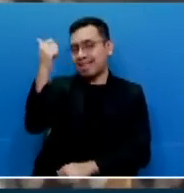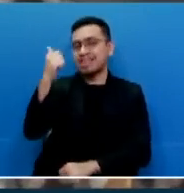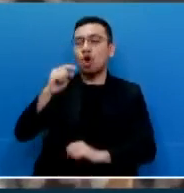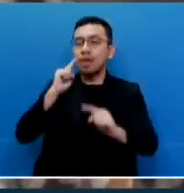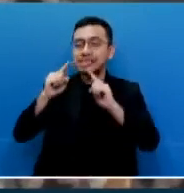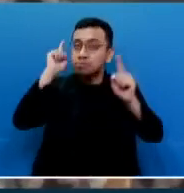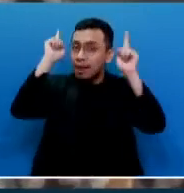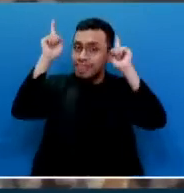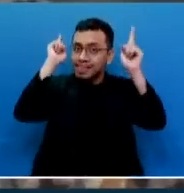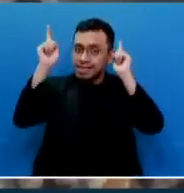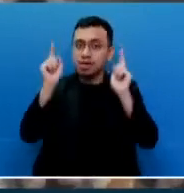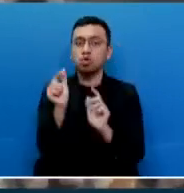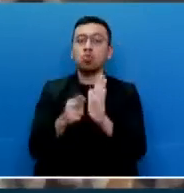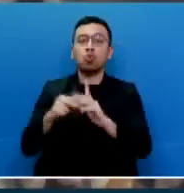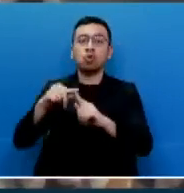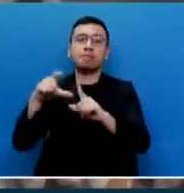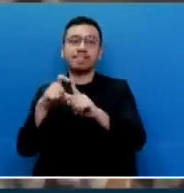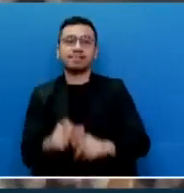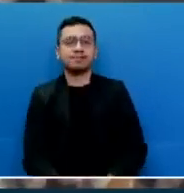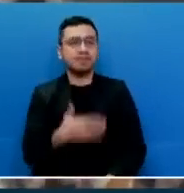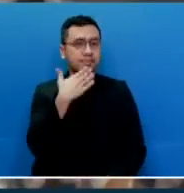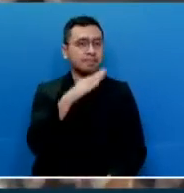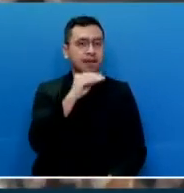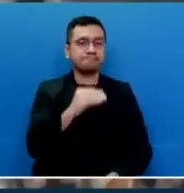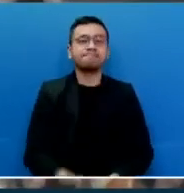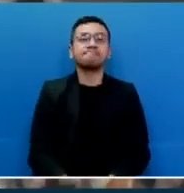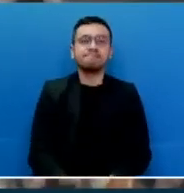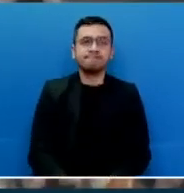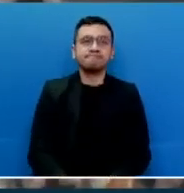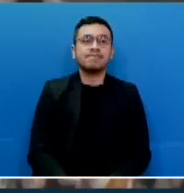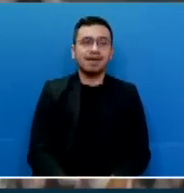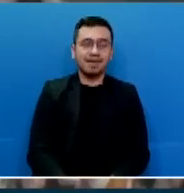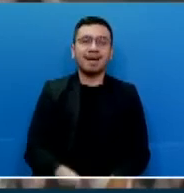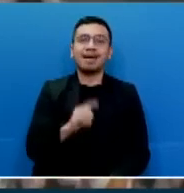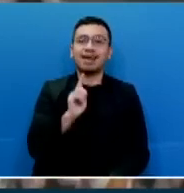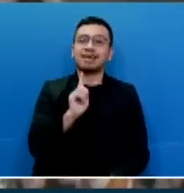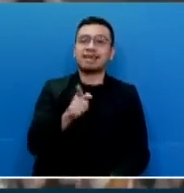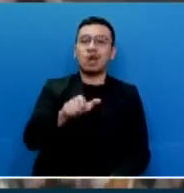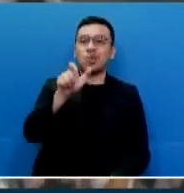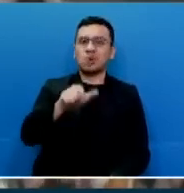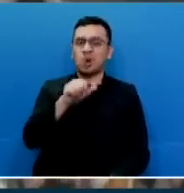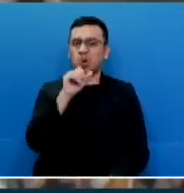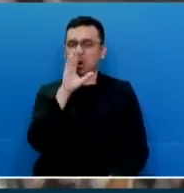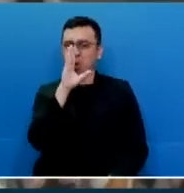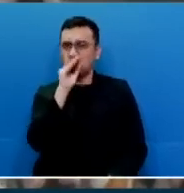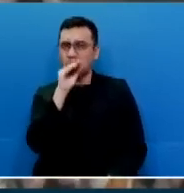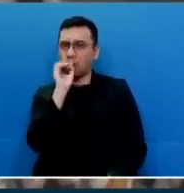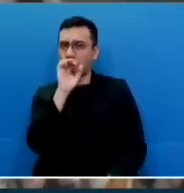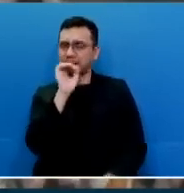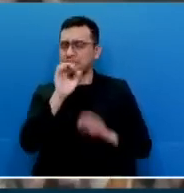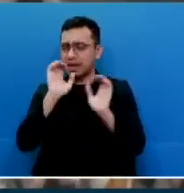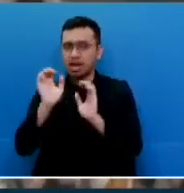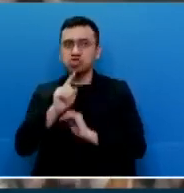Alhamdulillah baik Mas Kunto yang jadi sorotan ini adalah aksi sorak-soranya Gibran ini ya ini menurut anda sekadar